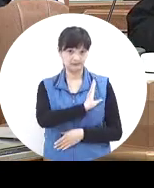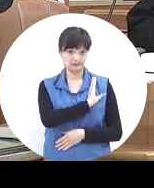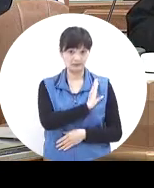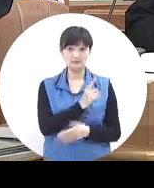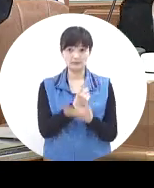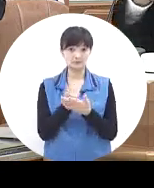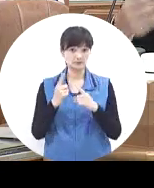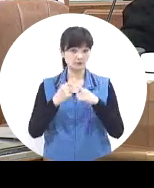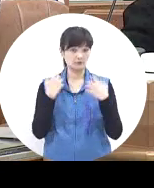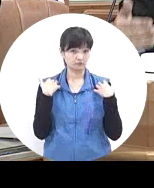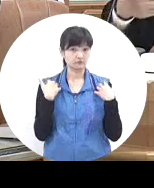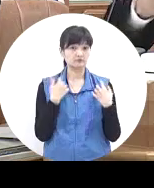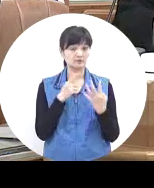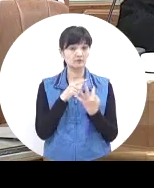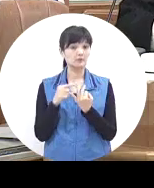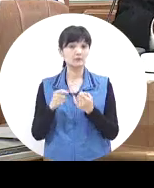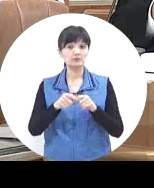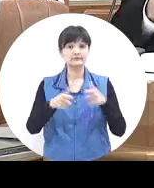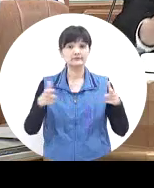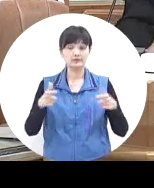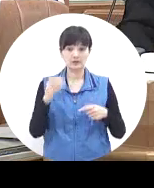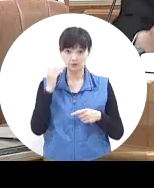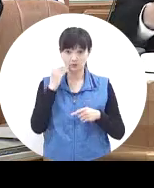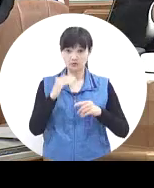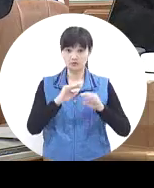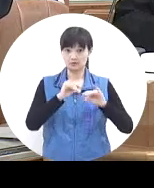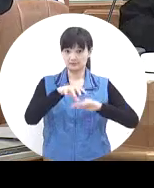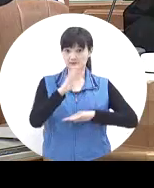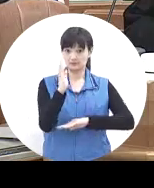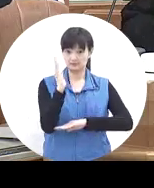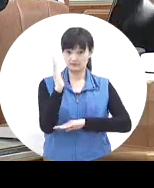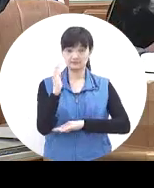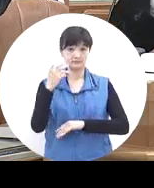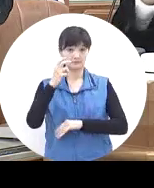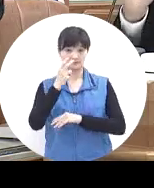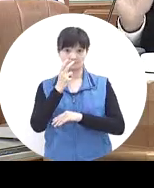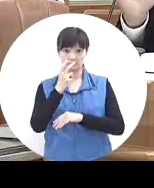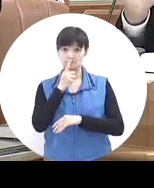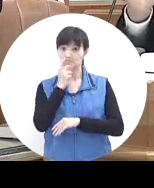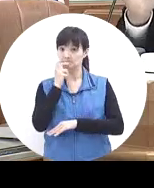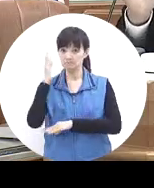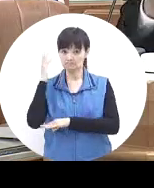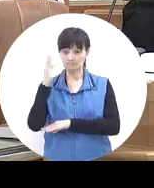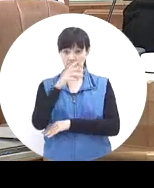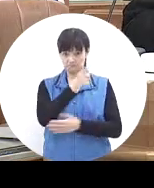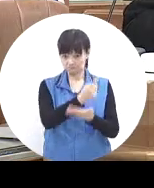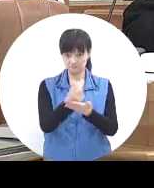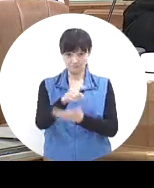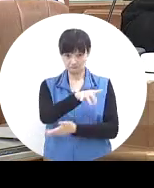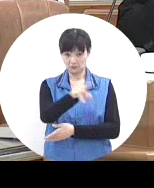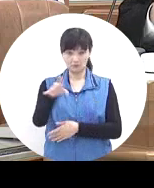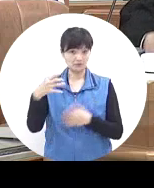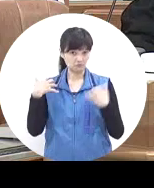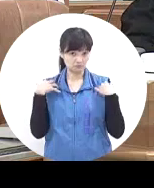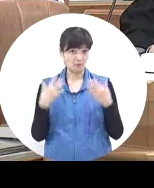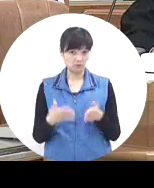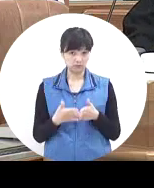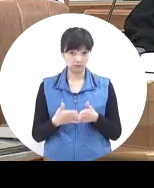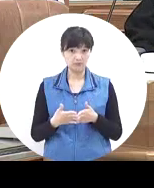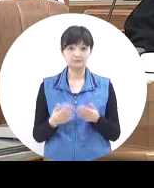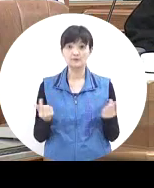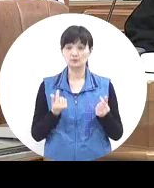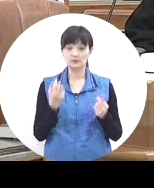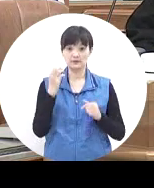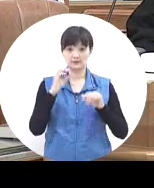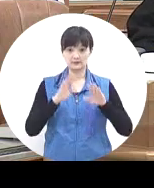任的存在，也许如果到地方跟地方有自己的责任嘛，每一个都会有责任嘛，也包括如果像今天发生在新